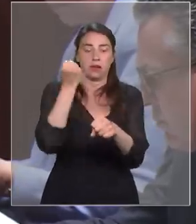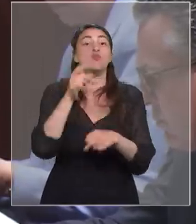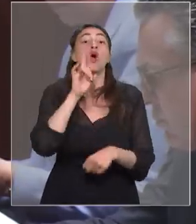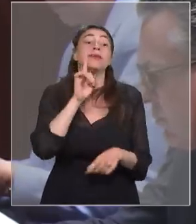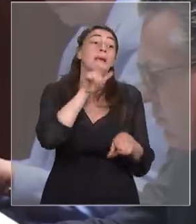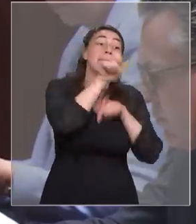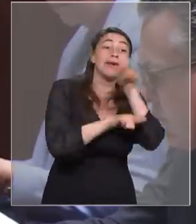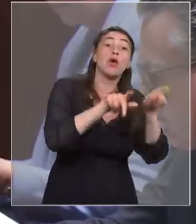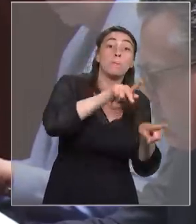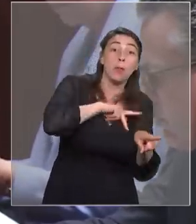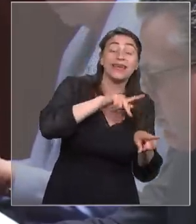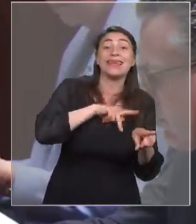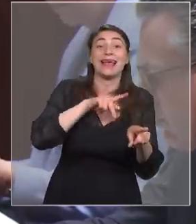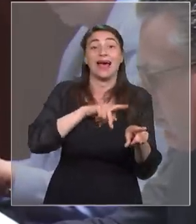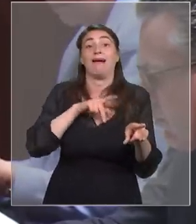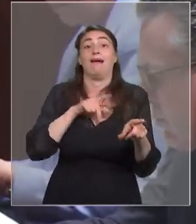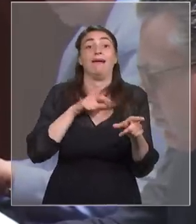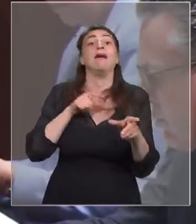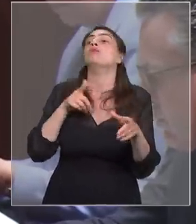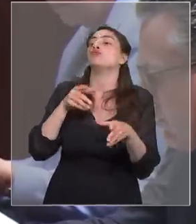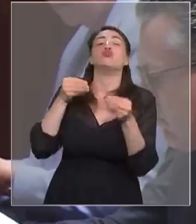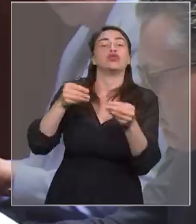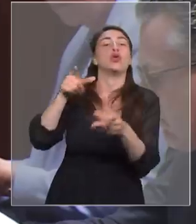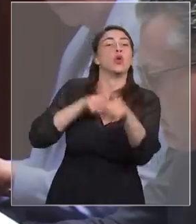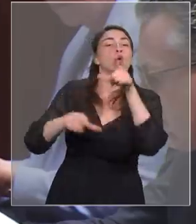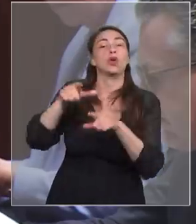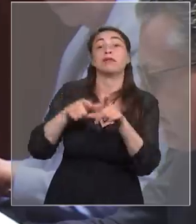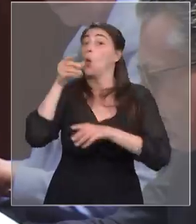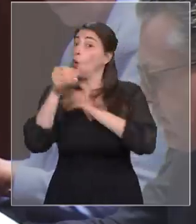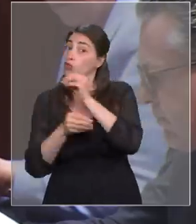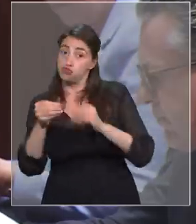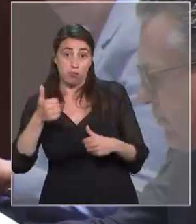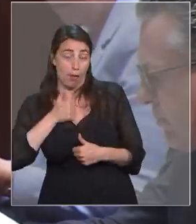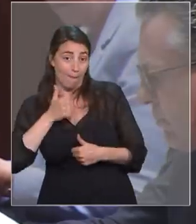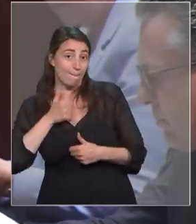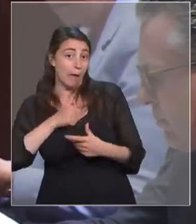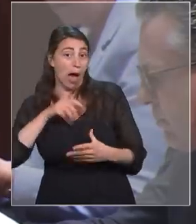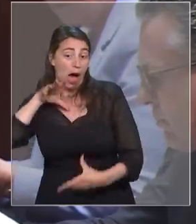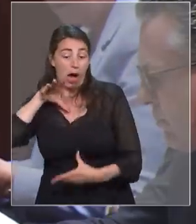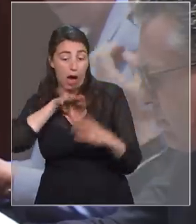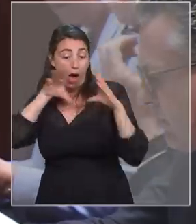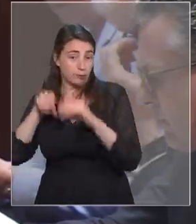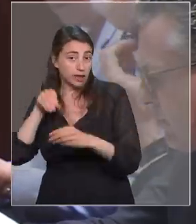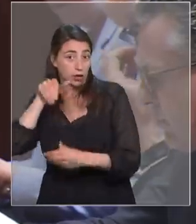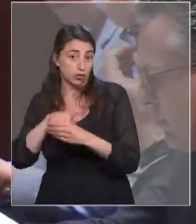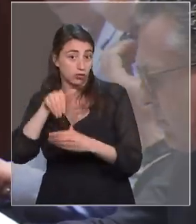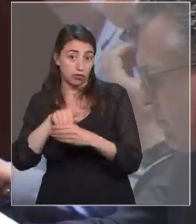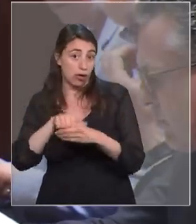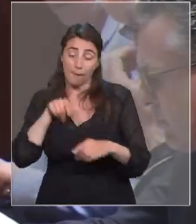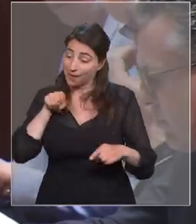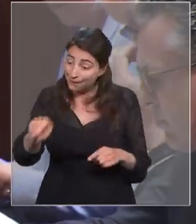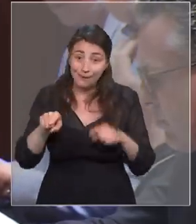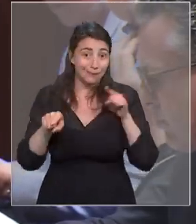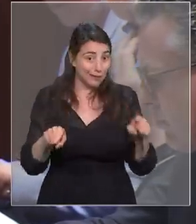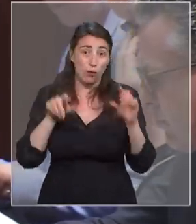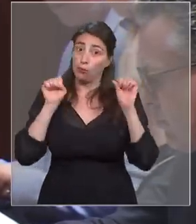ou occupants, d'avoir les mêmes aides pour rénover leur logement. Et donc, nous ne sommes pas en train, comme vous le dites, de spolier quelques propriétaires bailleurs.